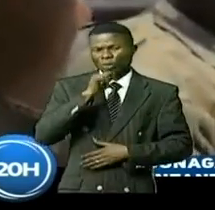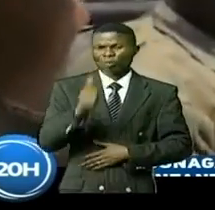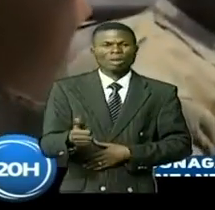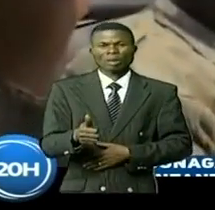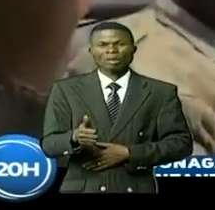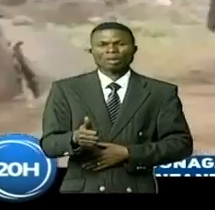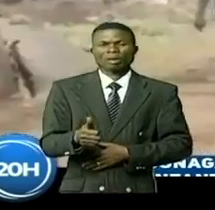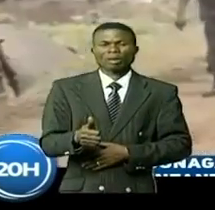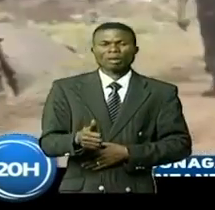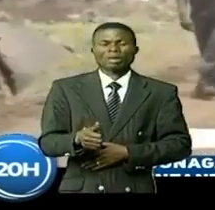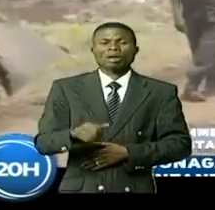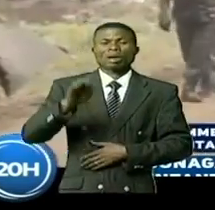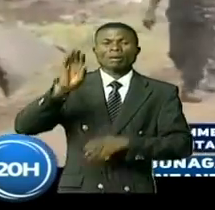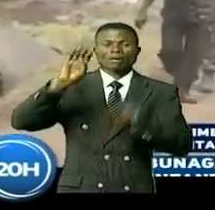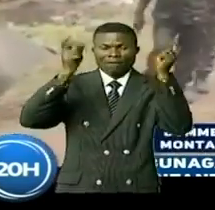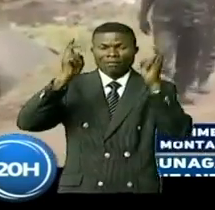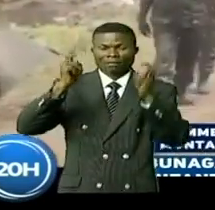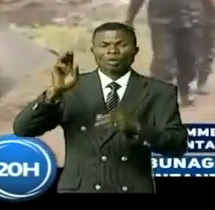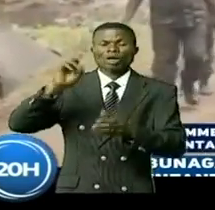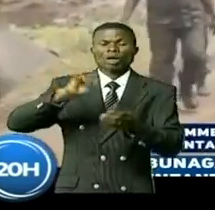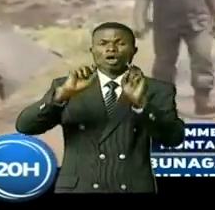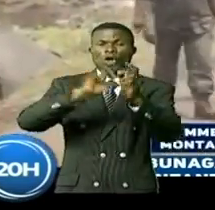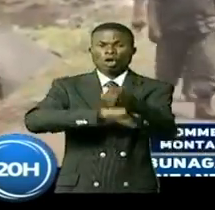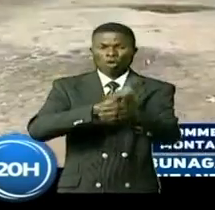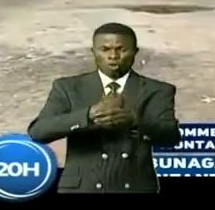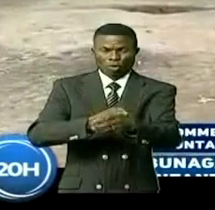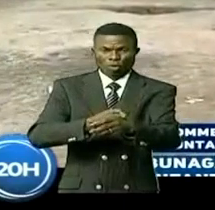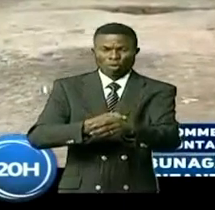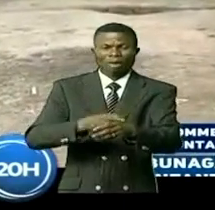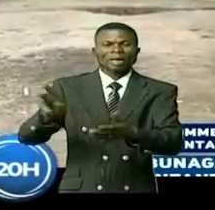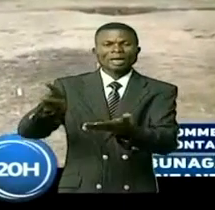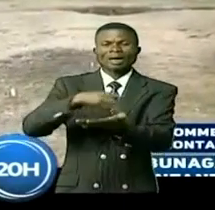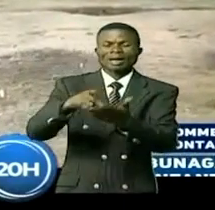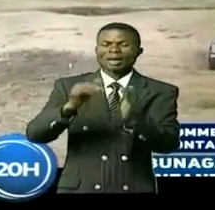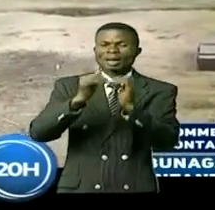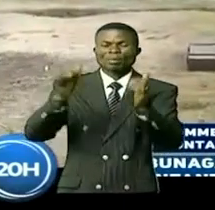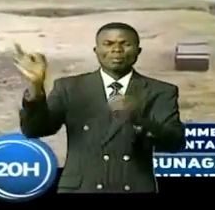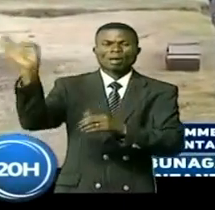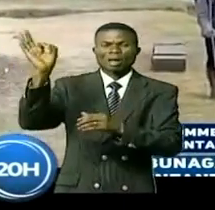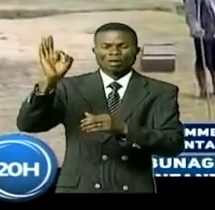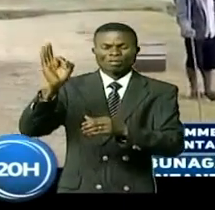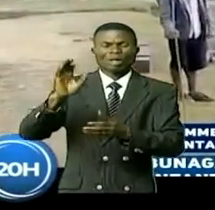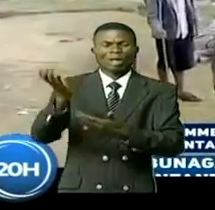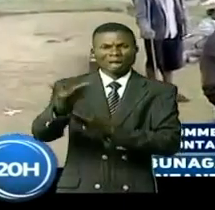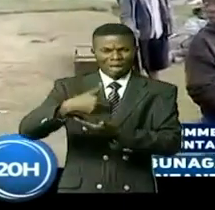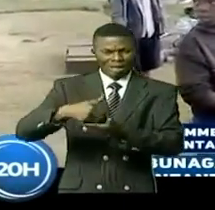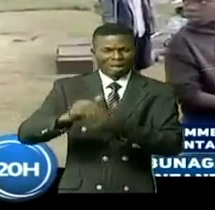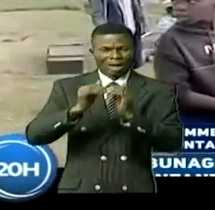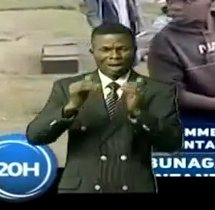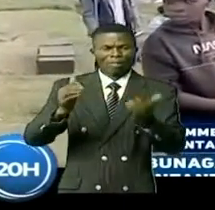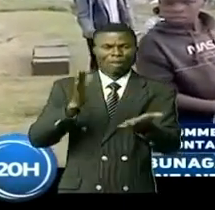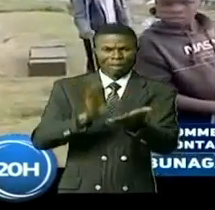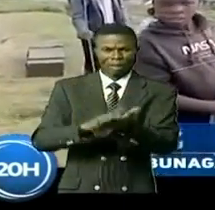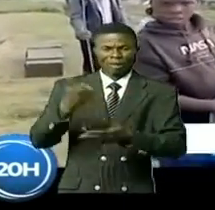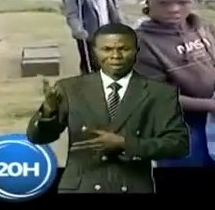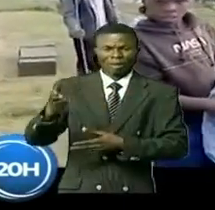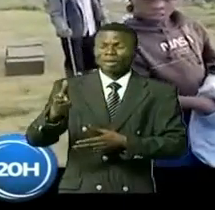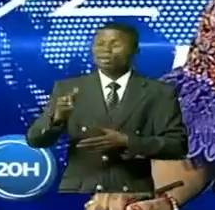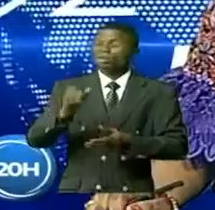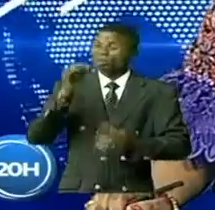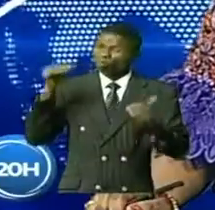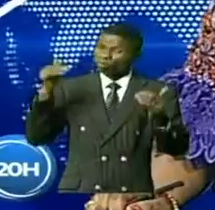congolaises. De Bunagana à Goma, l'époque d'une danse libre dans les forêts congolaises est révolue. qui s'y aventure subit la loi de la